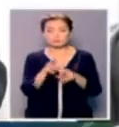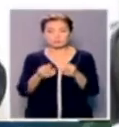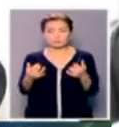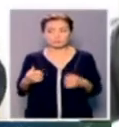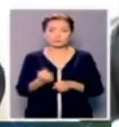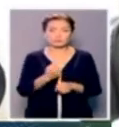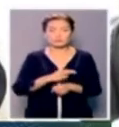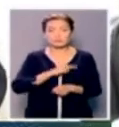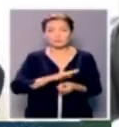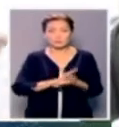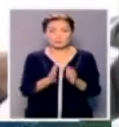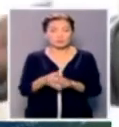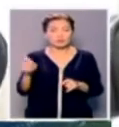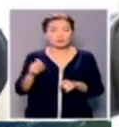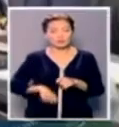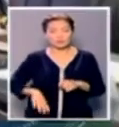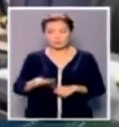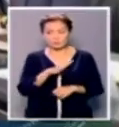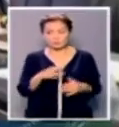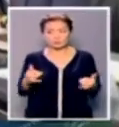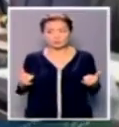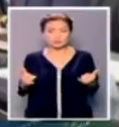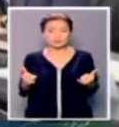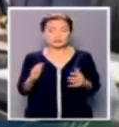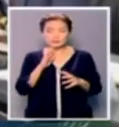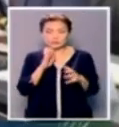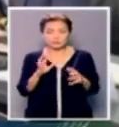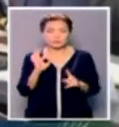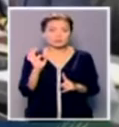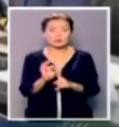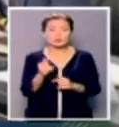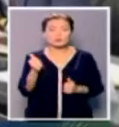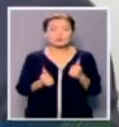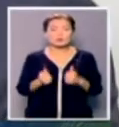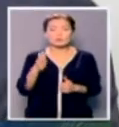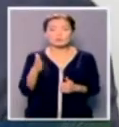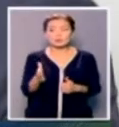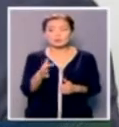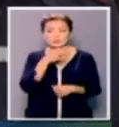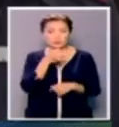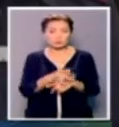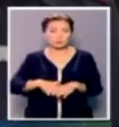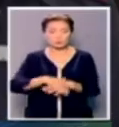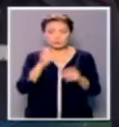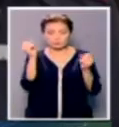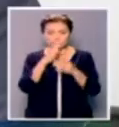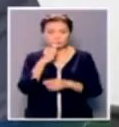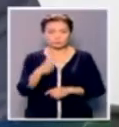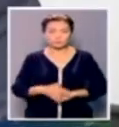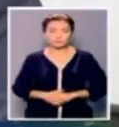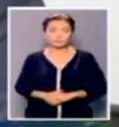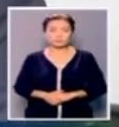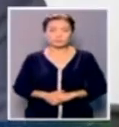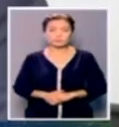қажетті техникалардың жай-күйін жіті зерделеді. Бүгінде торапты күтіп ұстау мақсатында конкурс өткізіліп, мердігер мекеме анықталған.